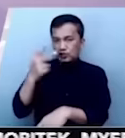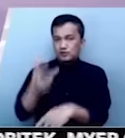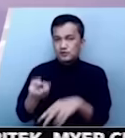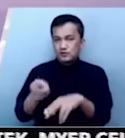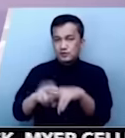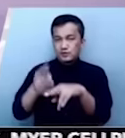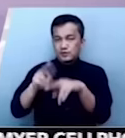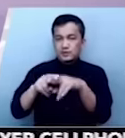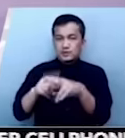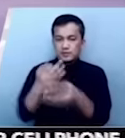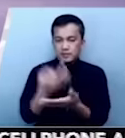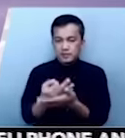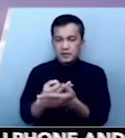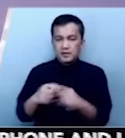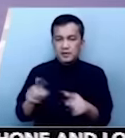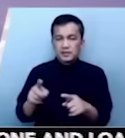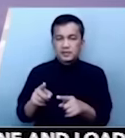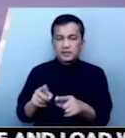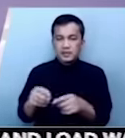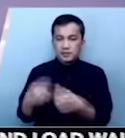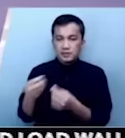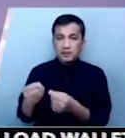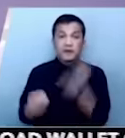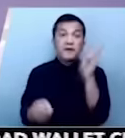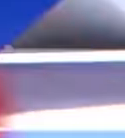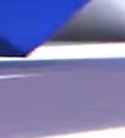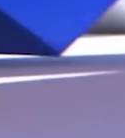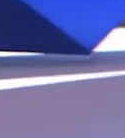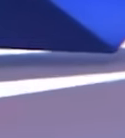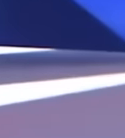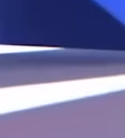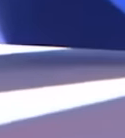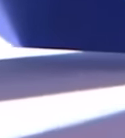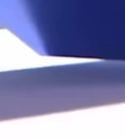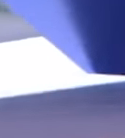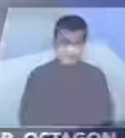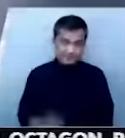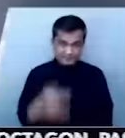ibibigay, peking dolyar. Nakatutok si John Consulta.